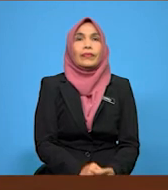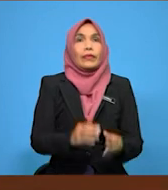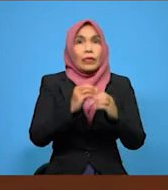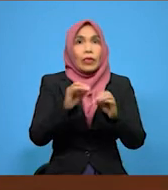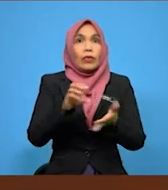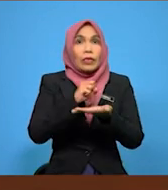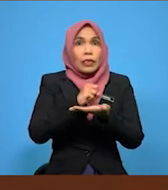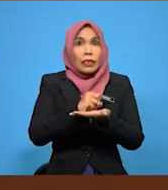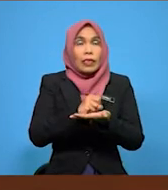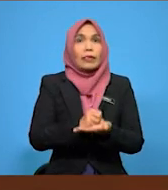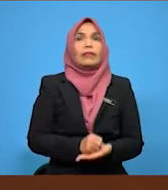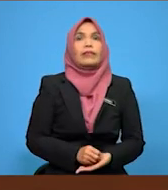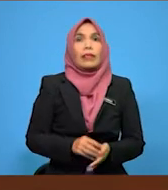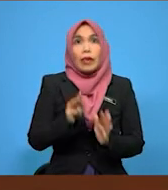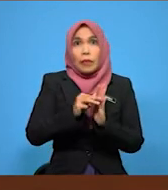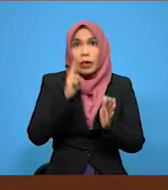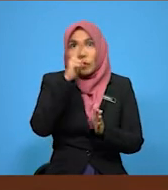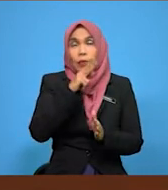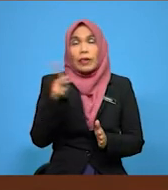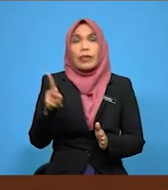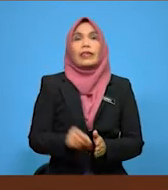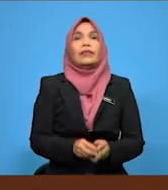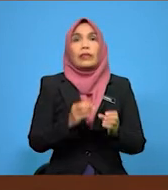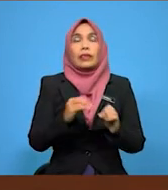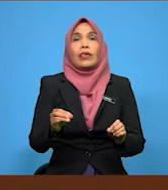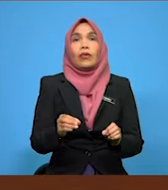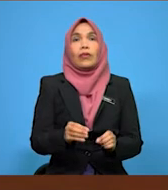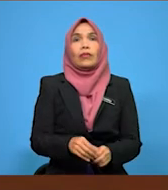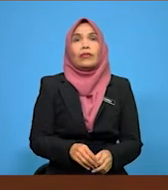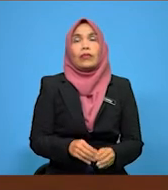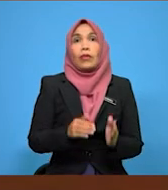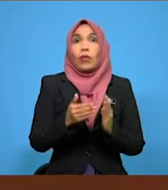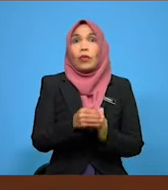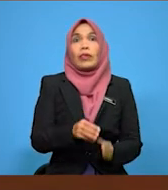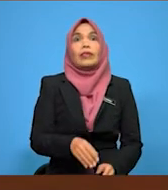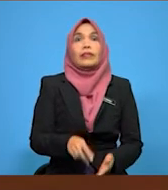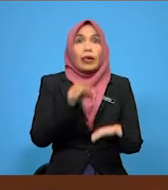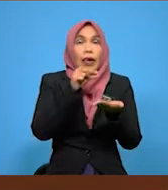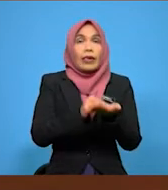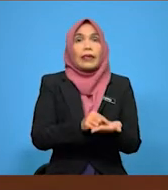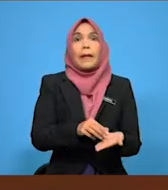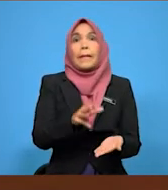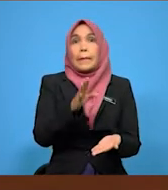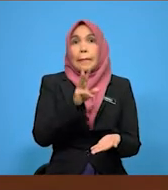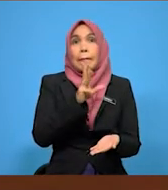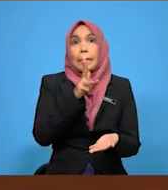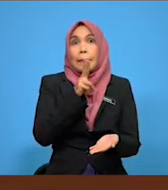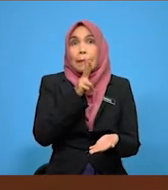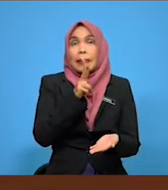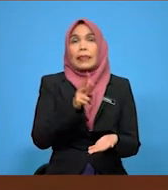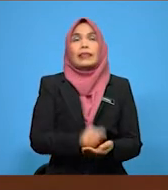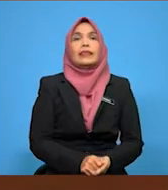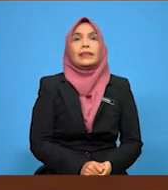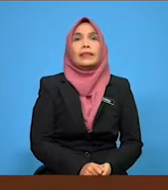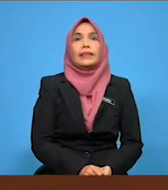Telur sajian merupakan telur yang dihasilkan oleh ayam betina setelah mencapai tahap matang dalam